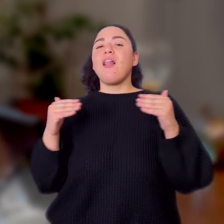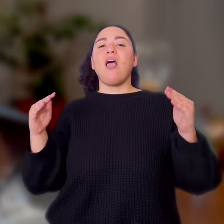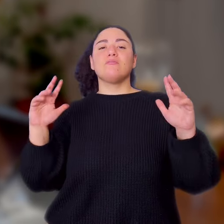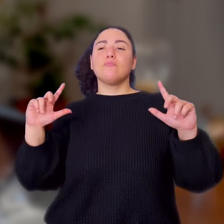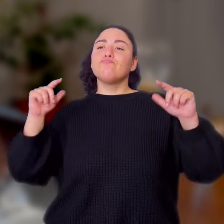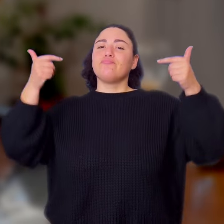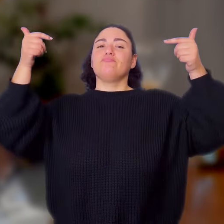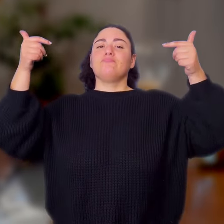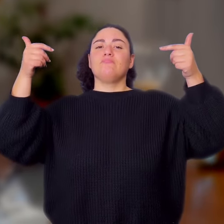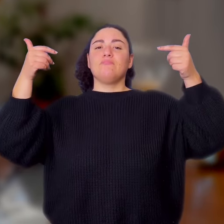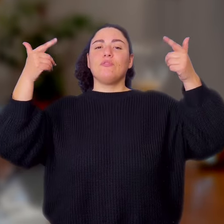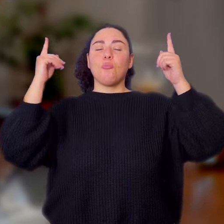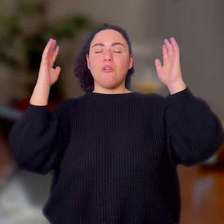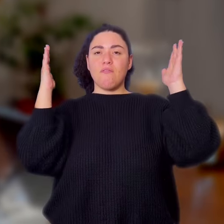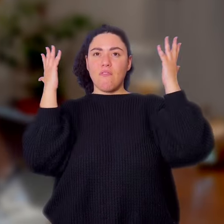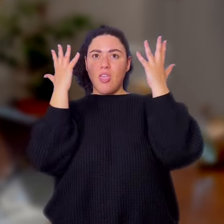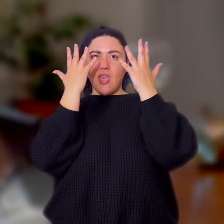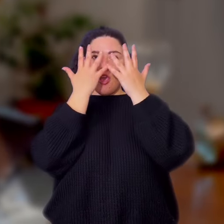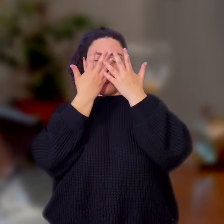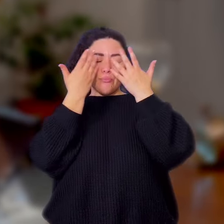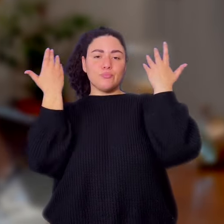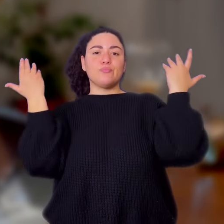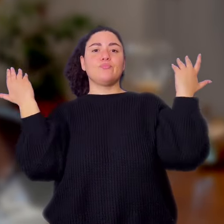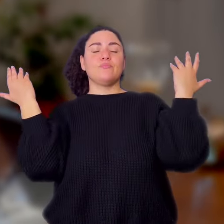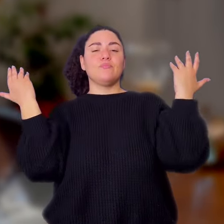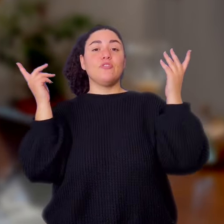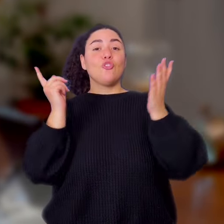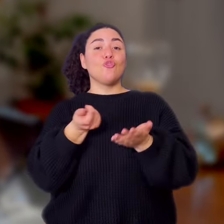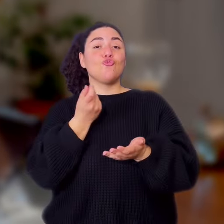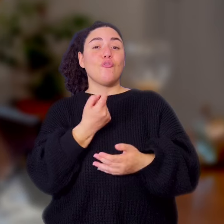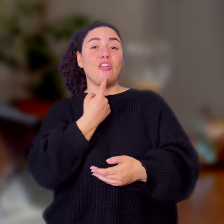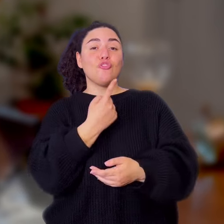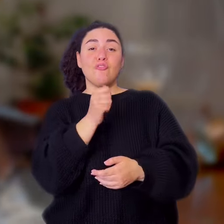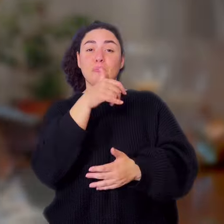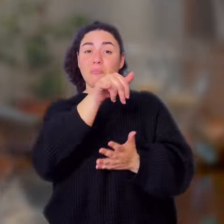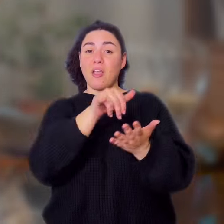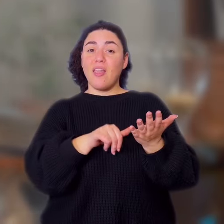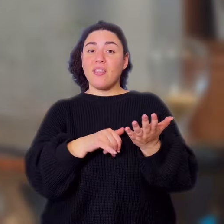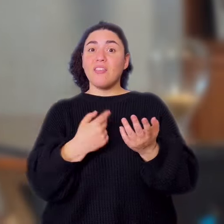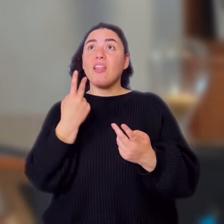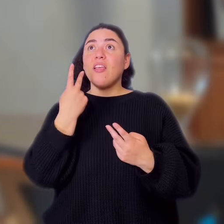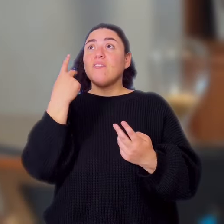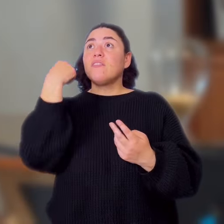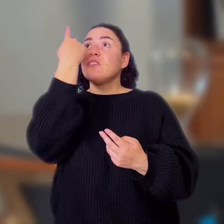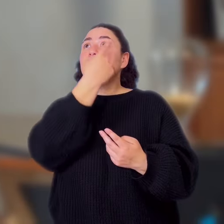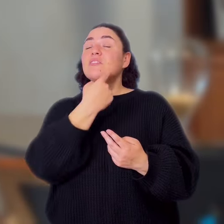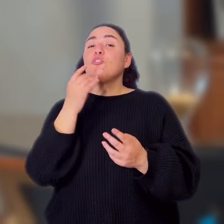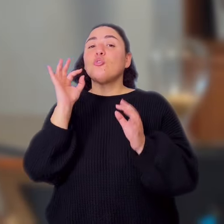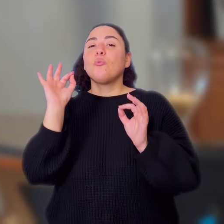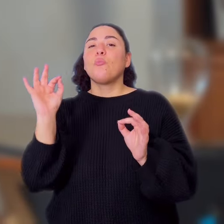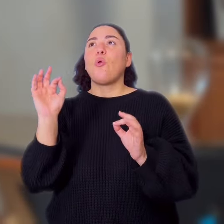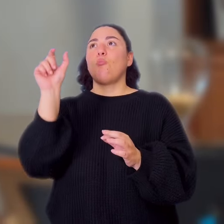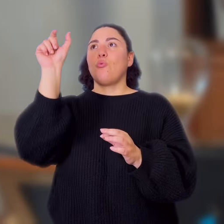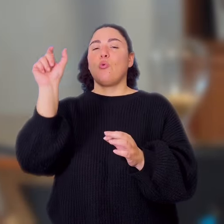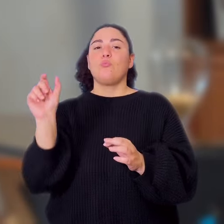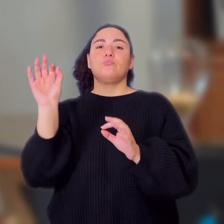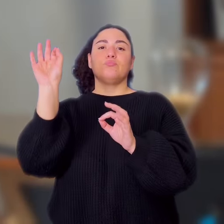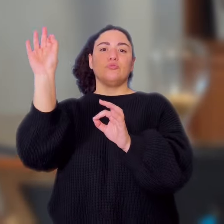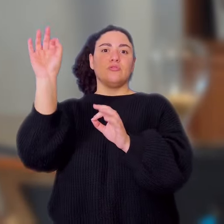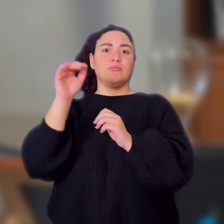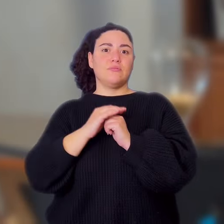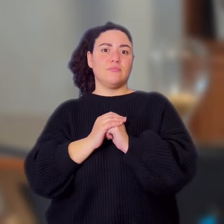è stato tolto il velo e per usare sempre un'espressione di Giovanni nella sua prima lettera vedono Dio così come egli